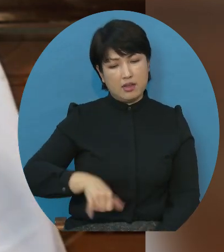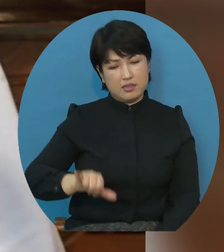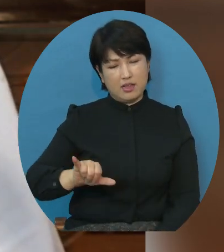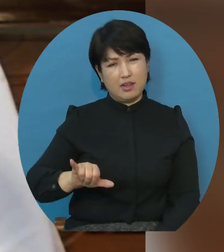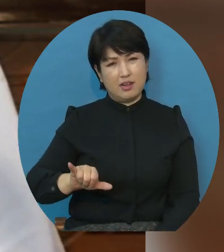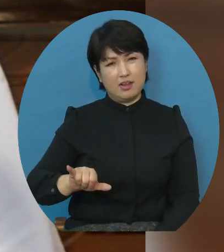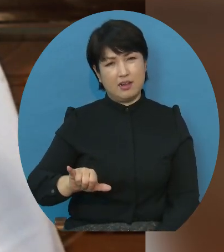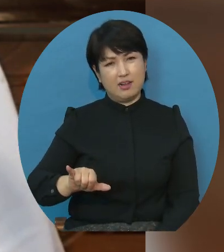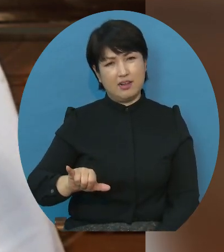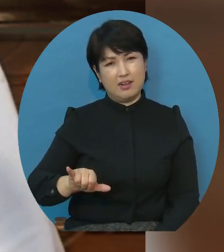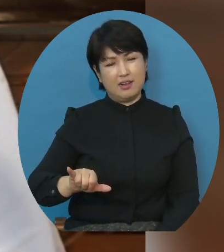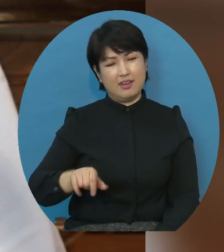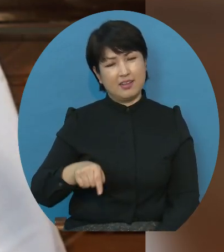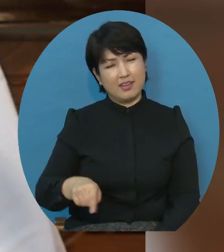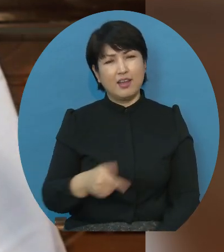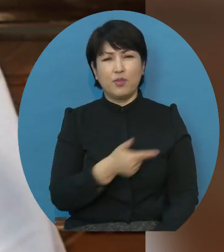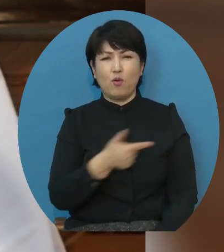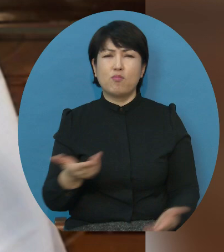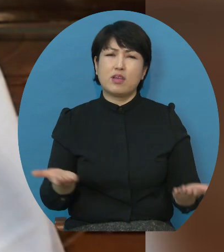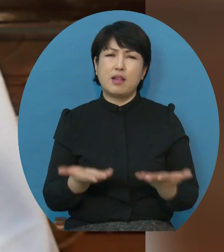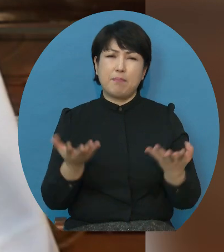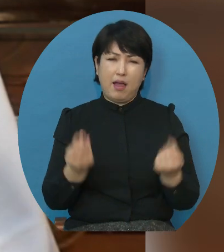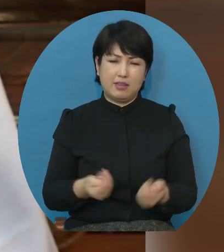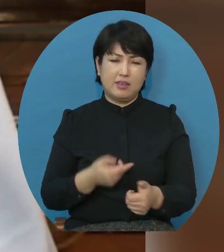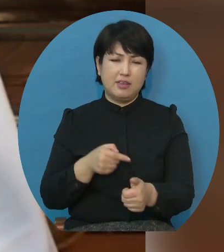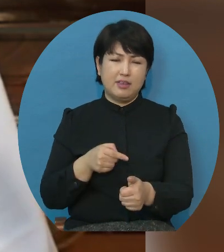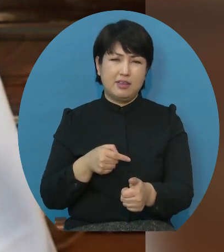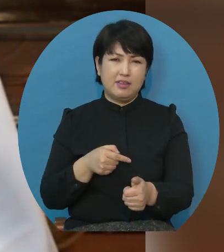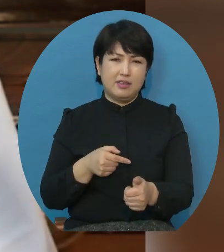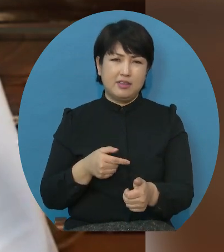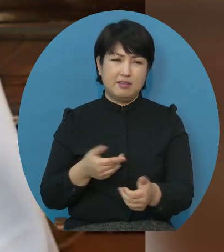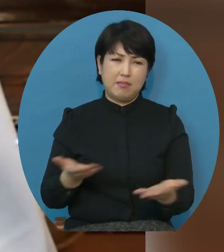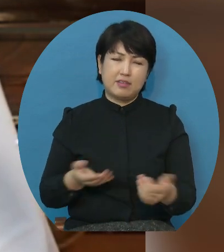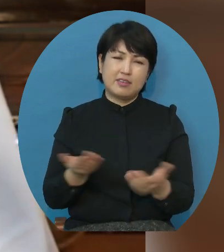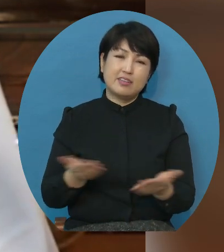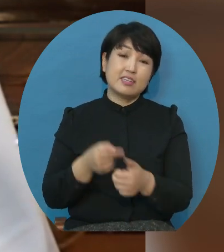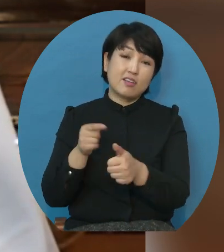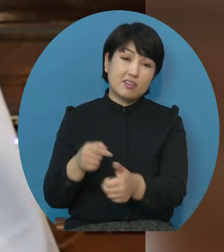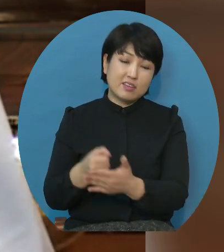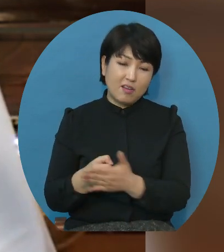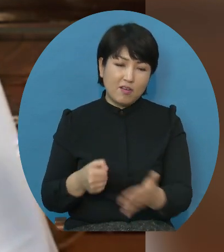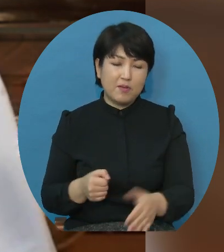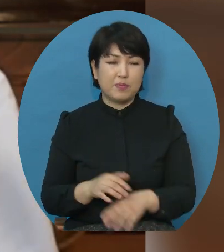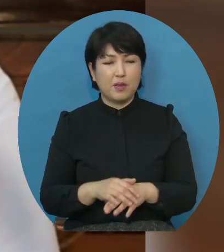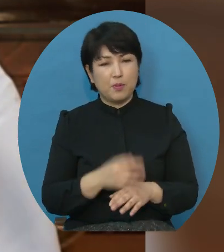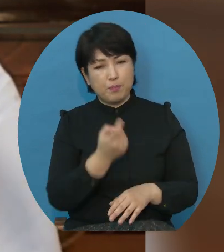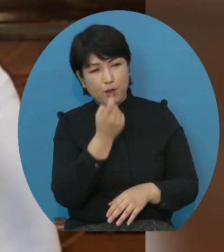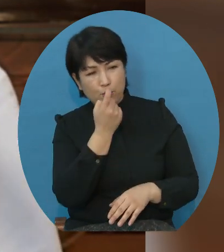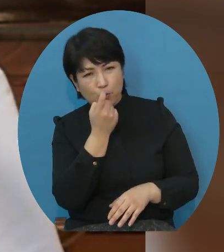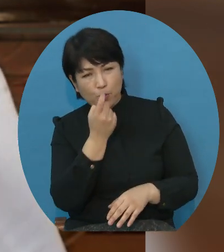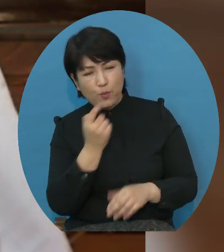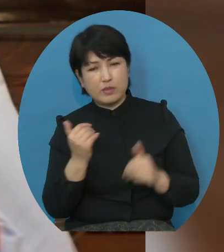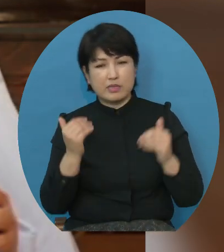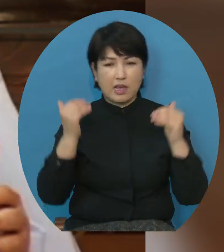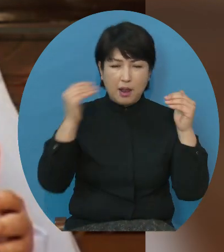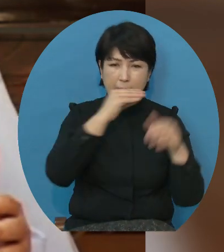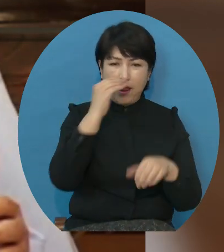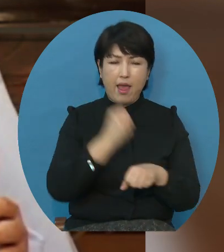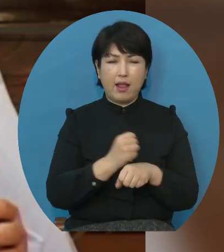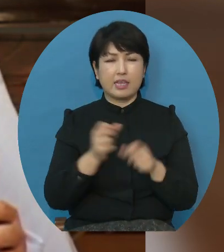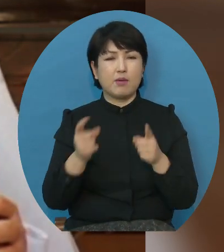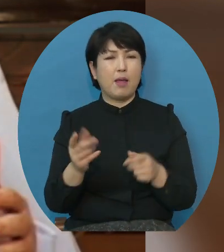지나치게 해서 아이들이 제때 성장하고 배워 갈 기회를 빼서 버렸어요 요즘은